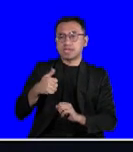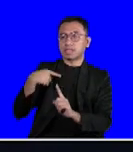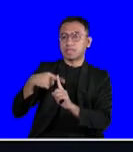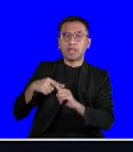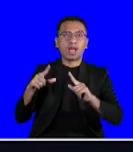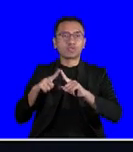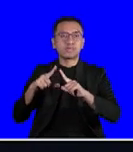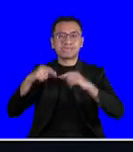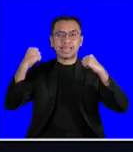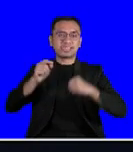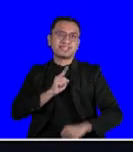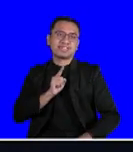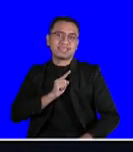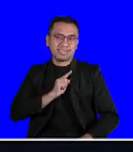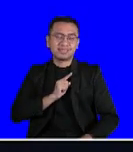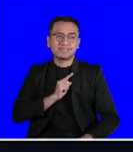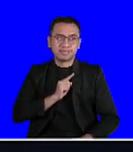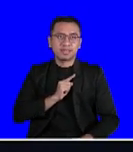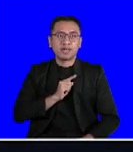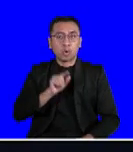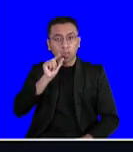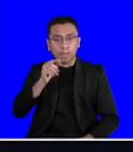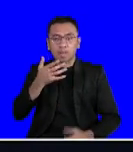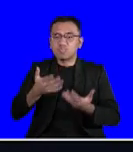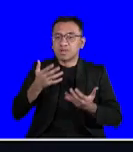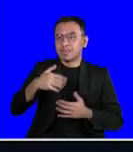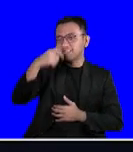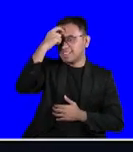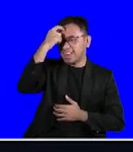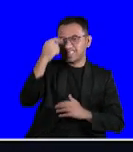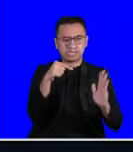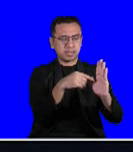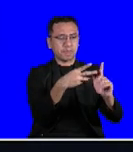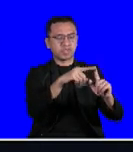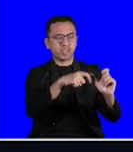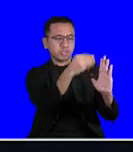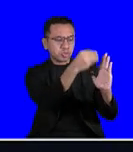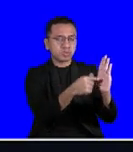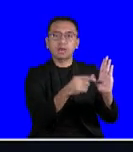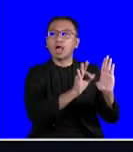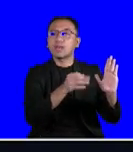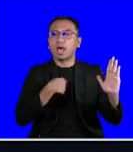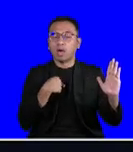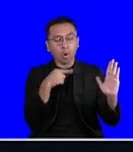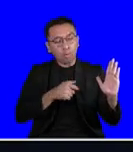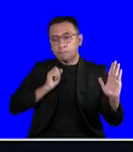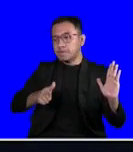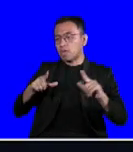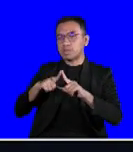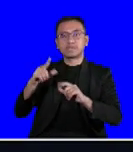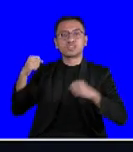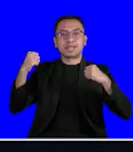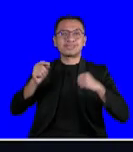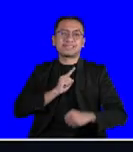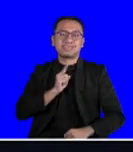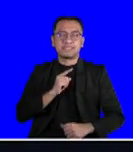asuransi kesehatan dari swasta untuk risiko-risiko yang belum di-cover tadi. Nah, dalam membeli asuransi kesehatan